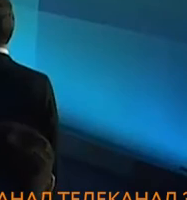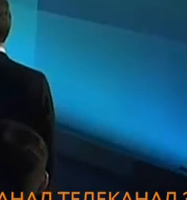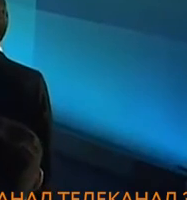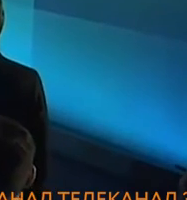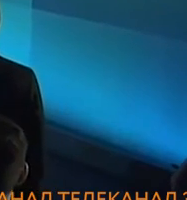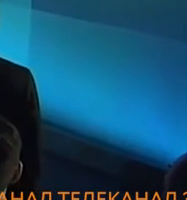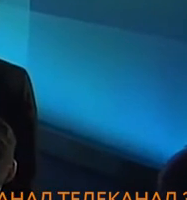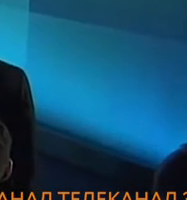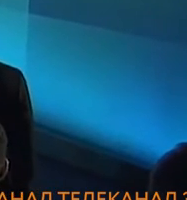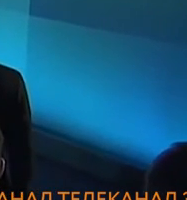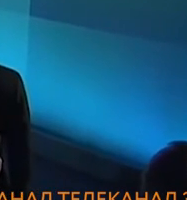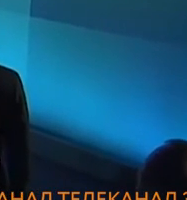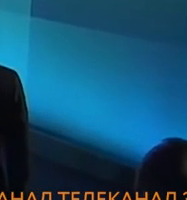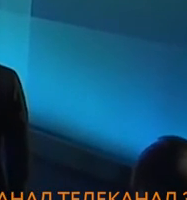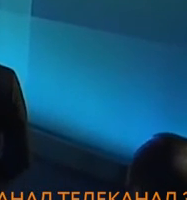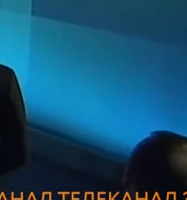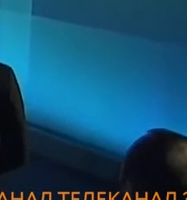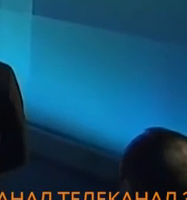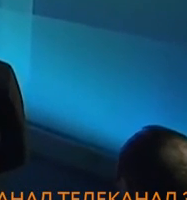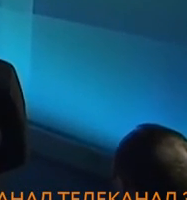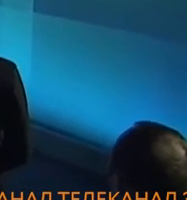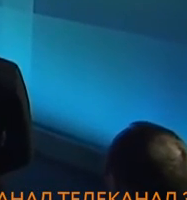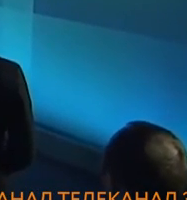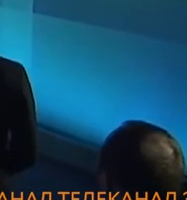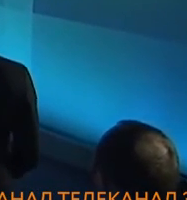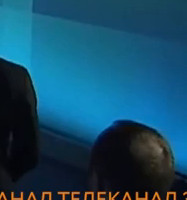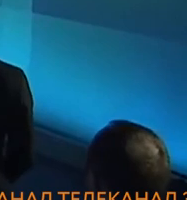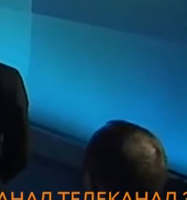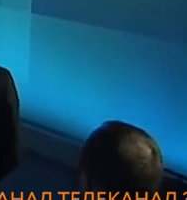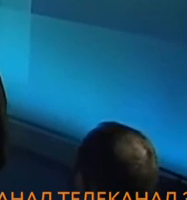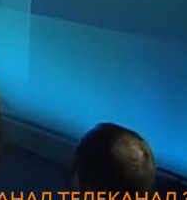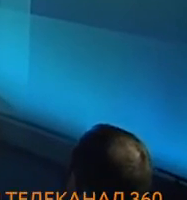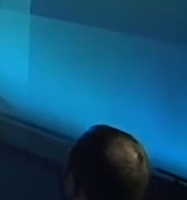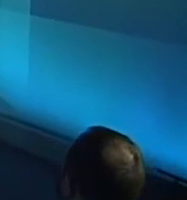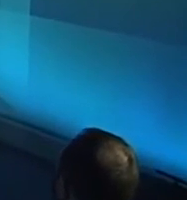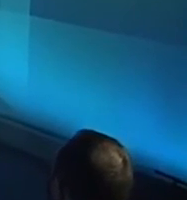который состоится совсем скоро. Максим Козлов, Константин Брылов, Екатерина Давлятова. Видное ТВ.